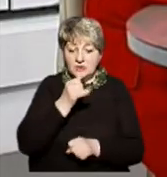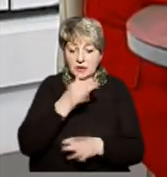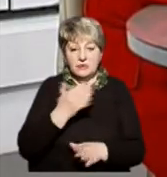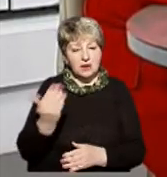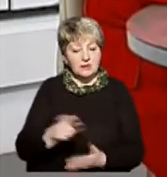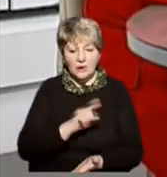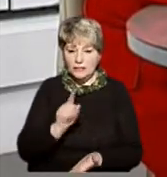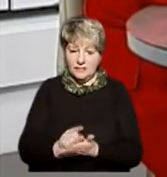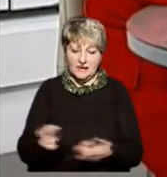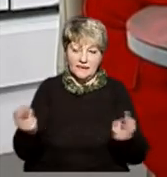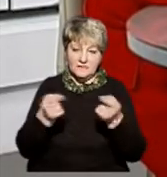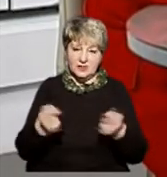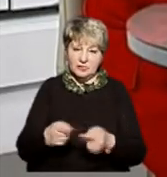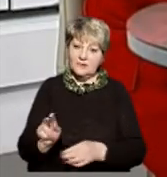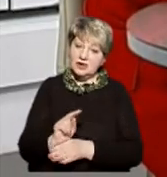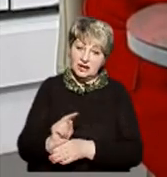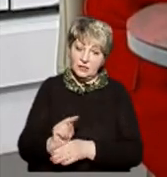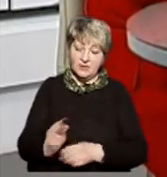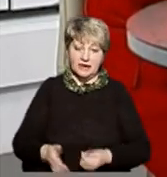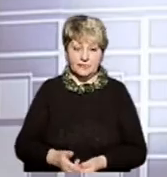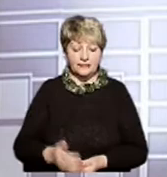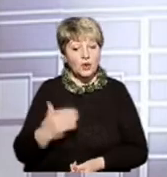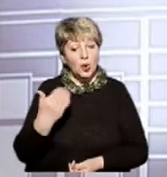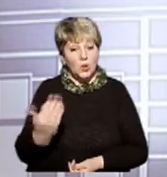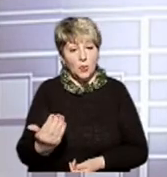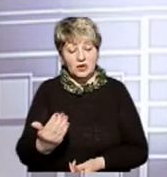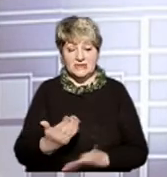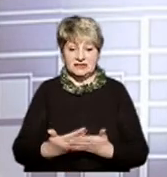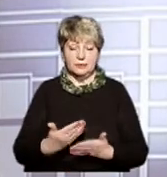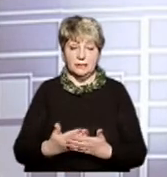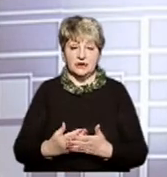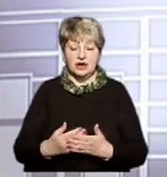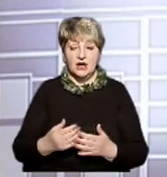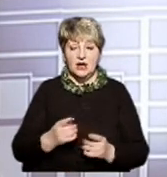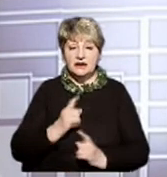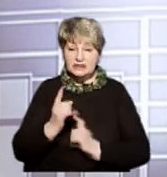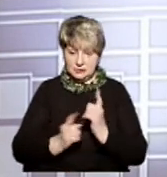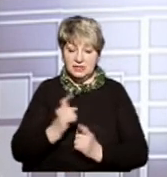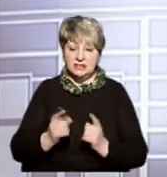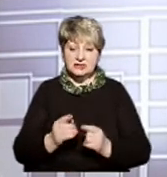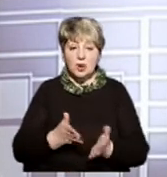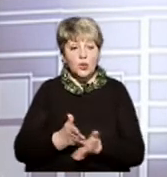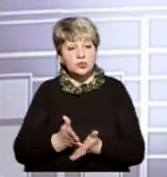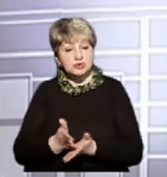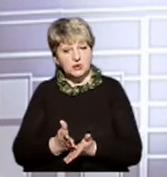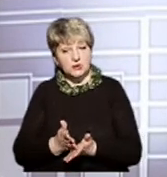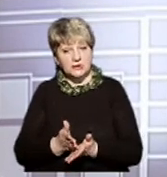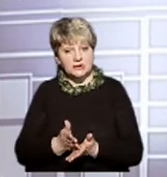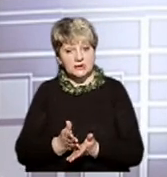лікування відповідне. У вас спектр послуг у зв'язку з воєнним станом якось змінився? Ні.